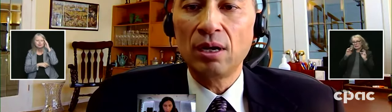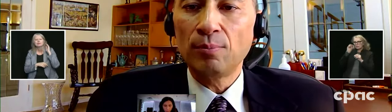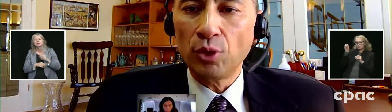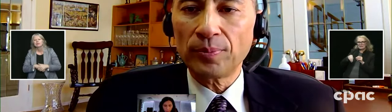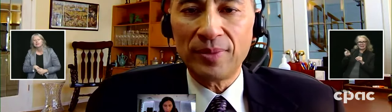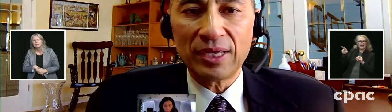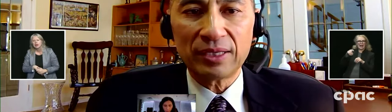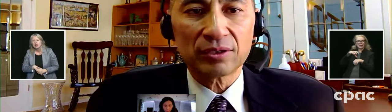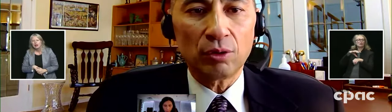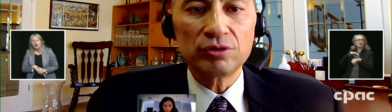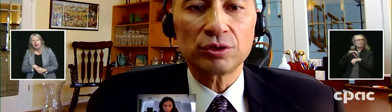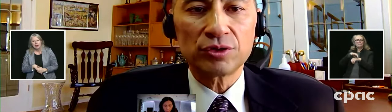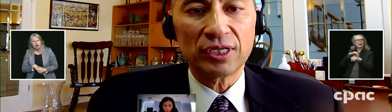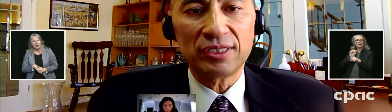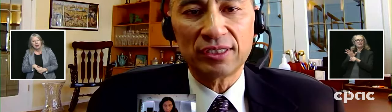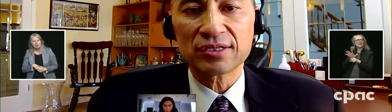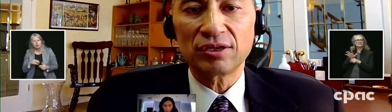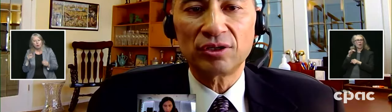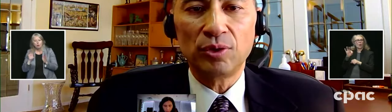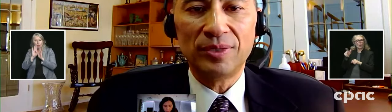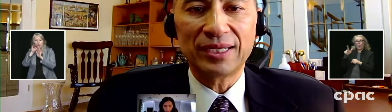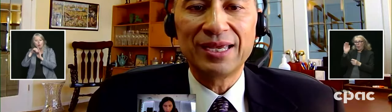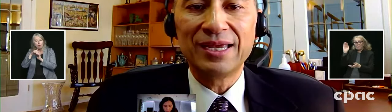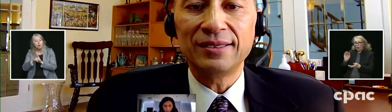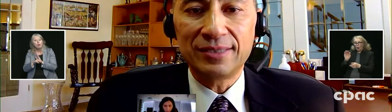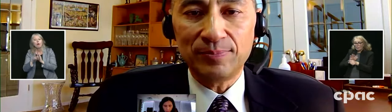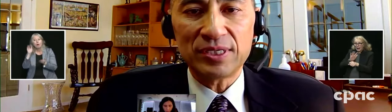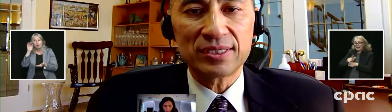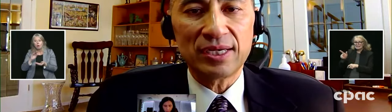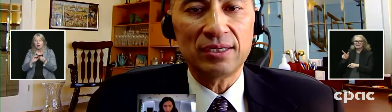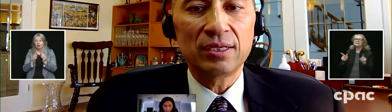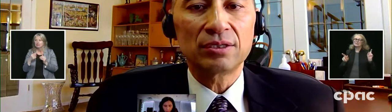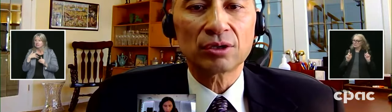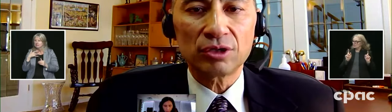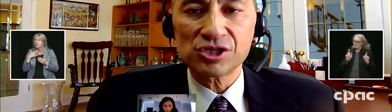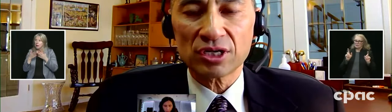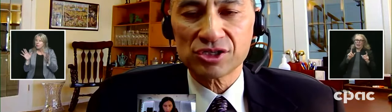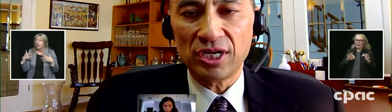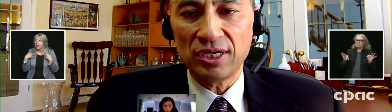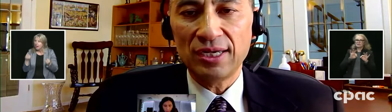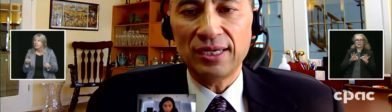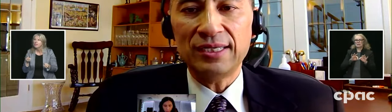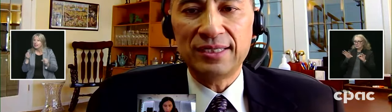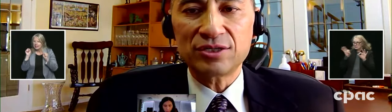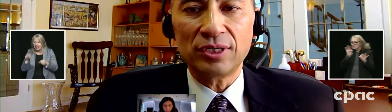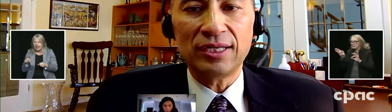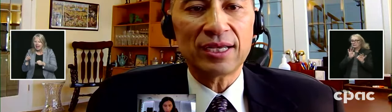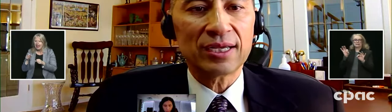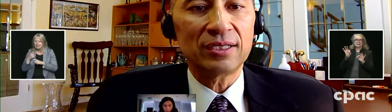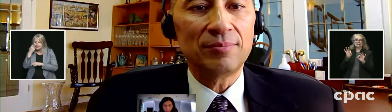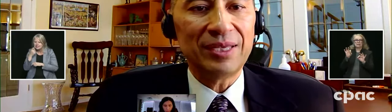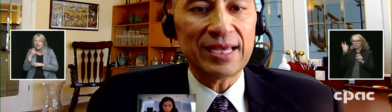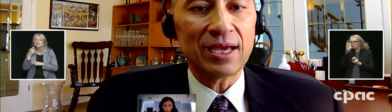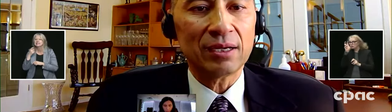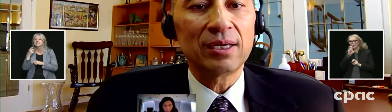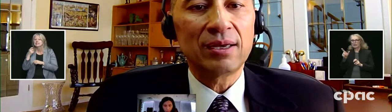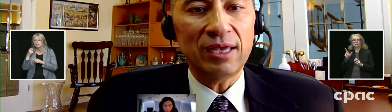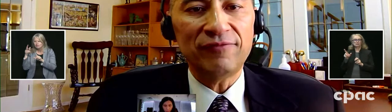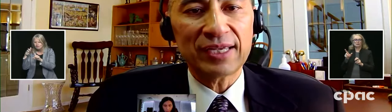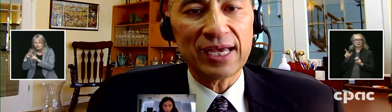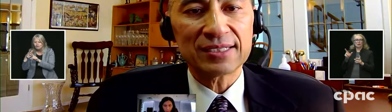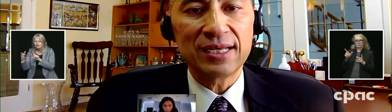bas pour permettre aux autorités de santé publique de dépister, de rechercher et d'isoler les cas de